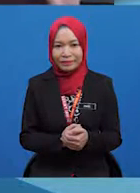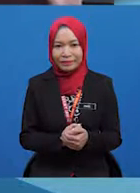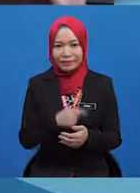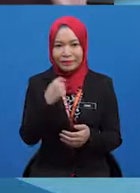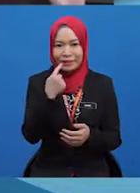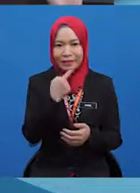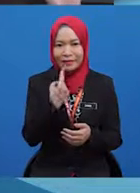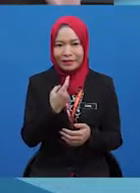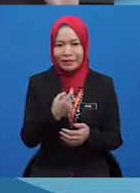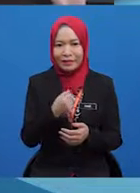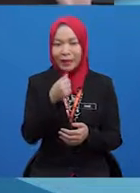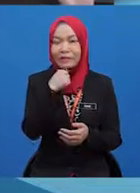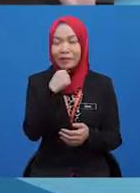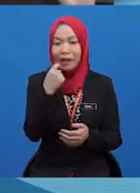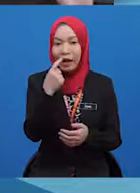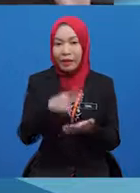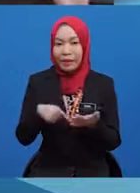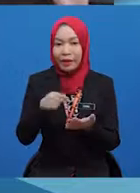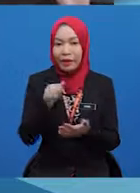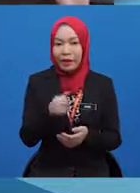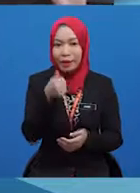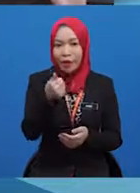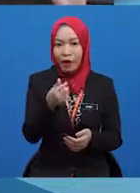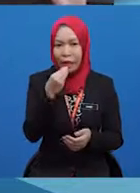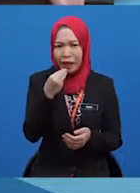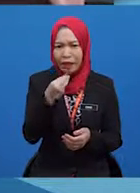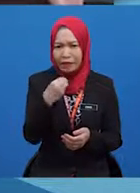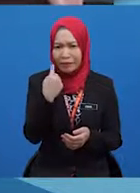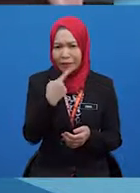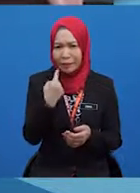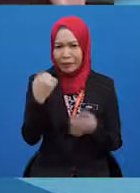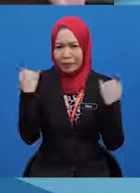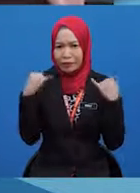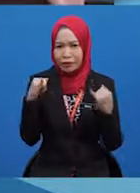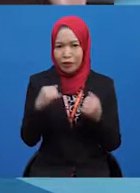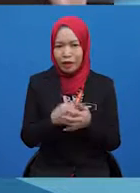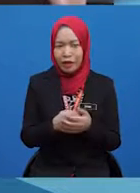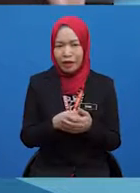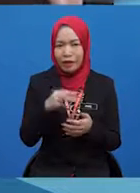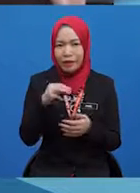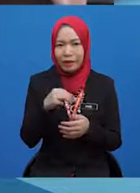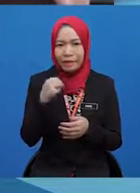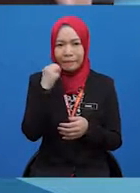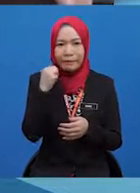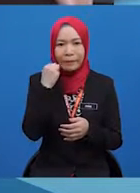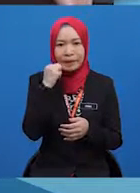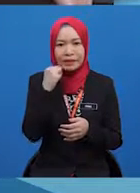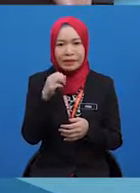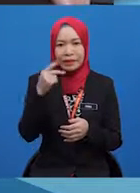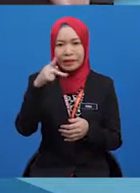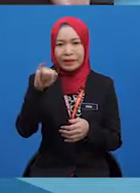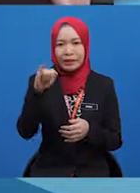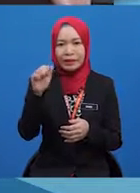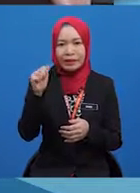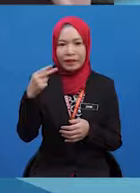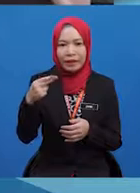Siapa awak makan tu? Rasanya macam kira. Macam kira mana? Alah, macam kira yang duduk kat sebelah kita sebelah tak permainan tu.